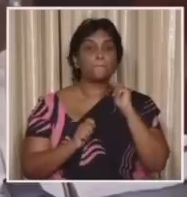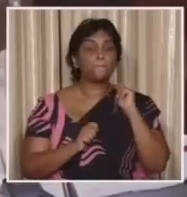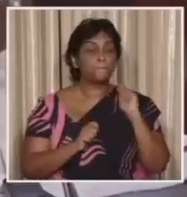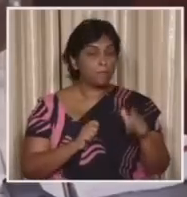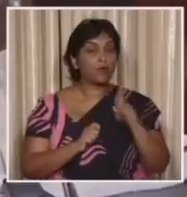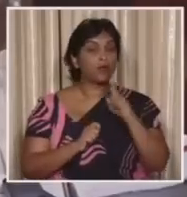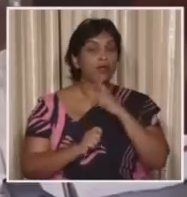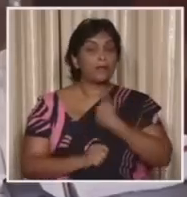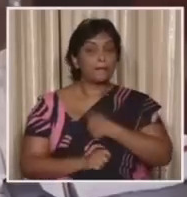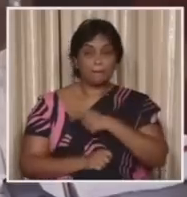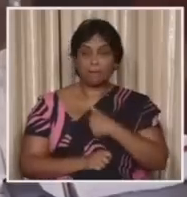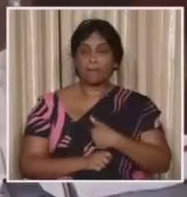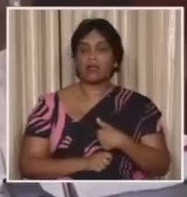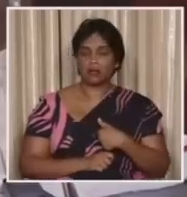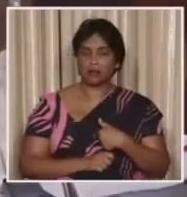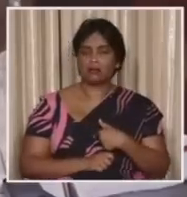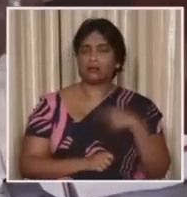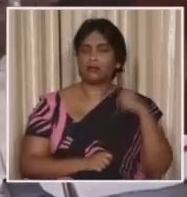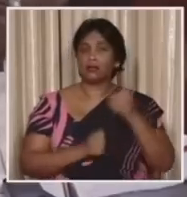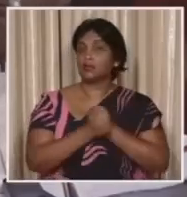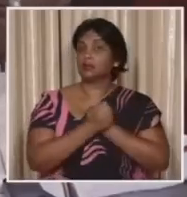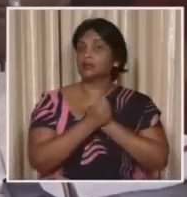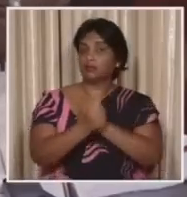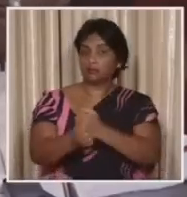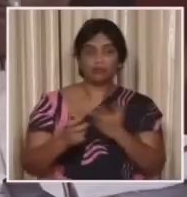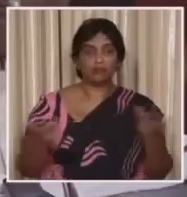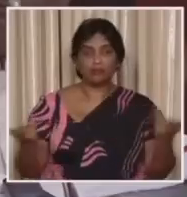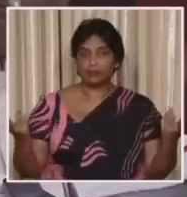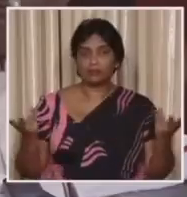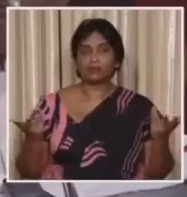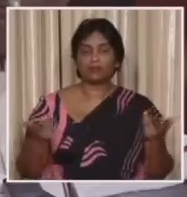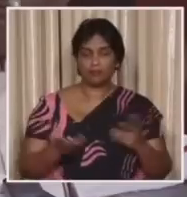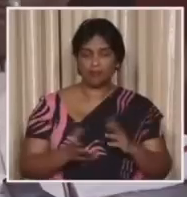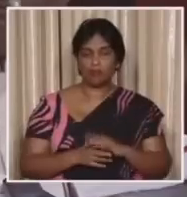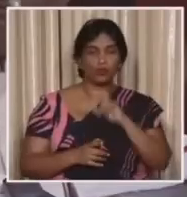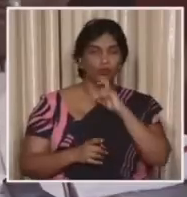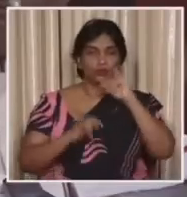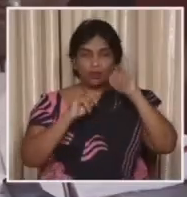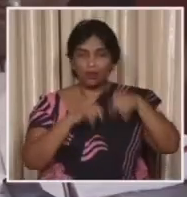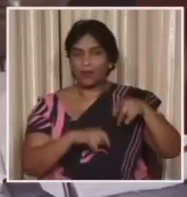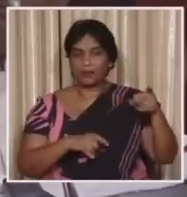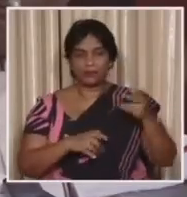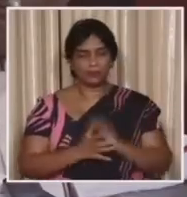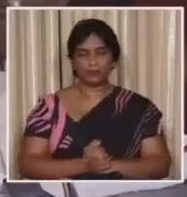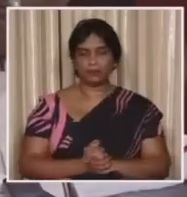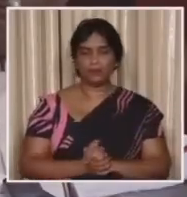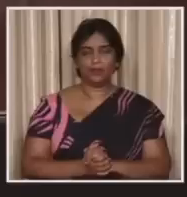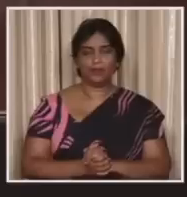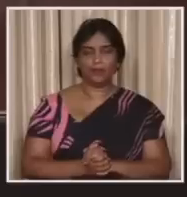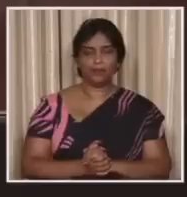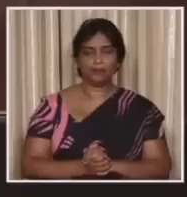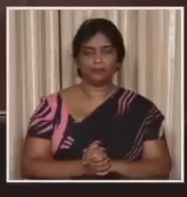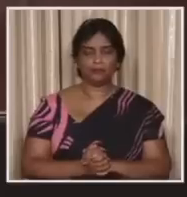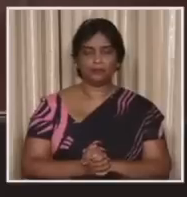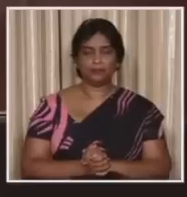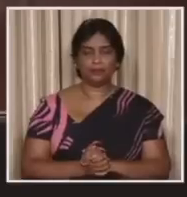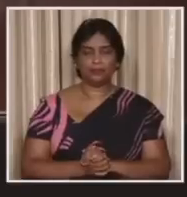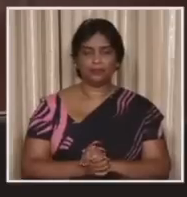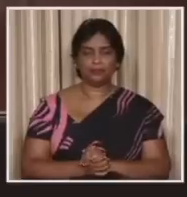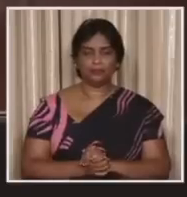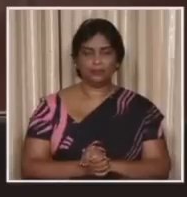කිව්වේ එයා වැරදි නිසා. හොඳයි. එයා විරේට හරි ඉන්න බෑ සිවිල් අධිකරණයකට. ගරු හෙට්ටප්ප මන්තුමාගේ දෙවෙනි ප්‍රශ්නේ අහලා ඉවර කරන්න.